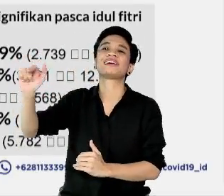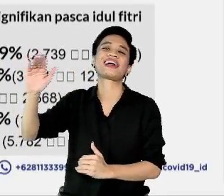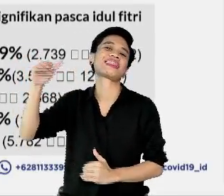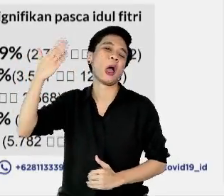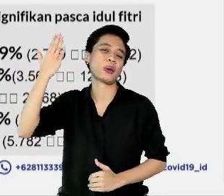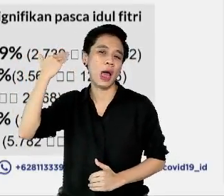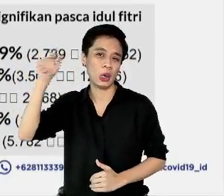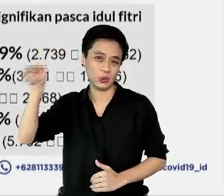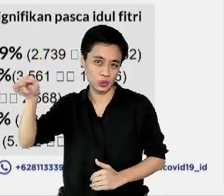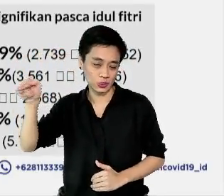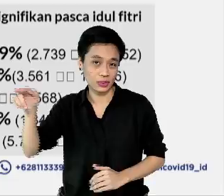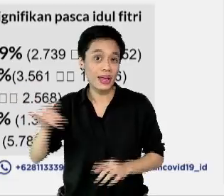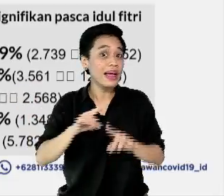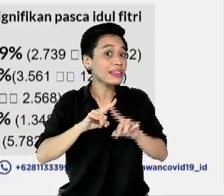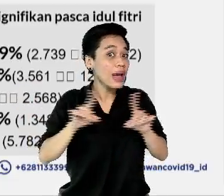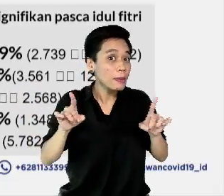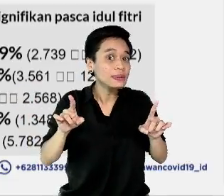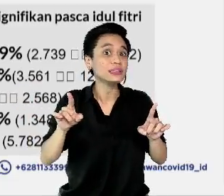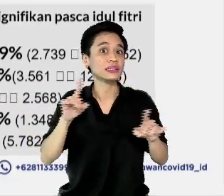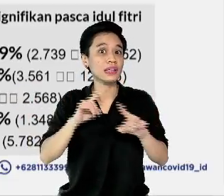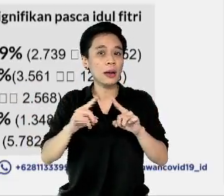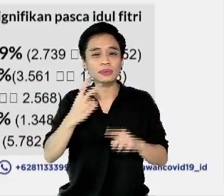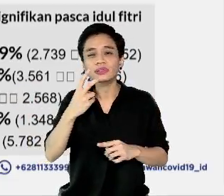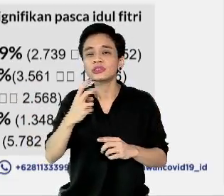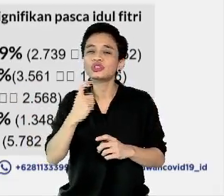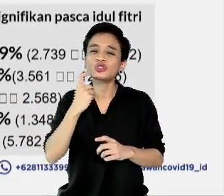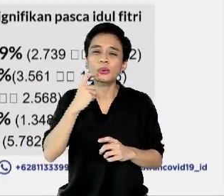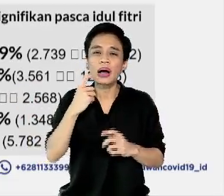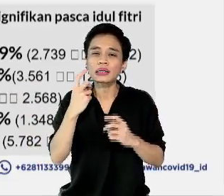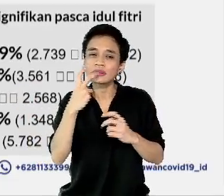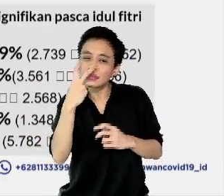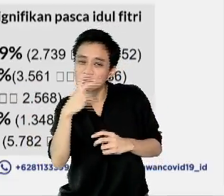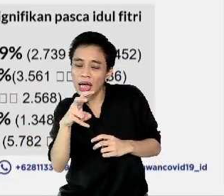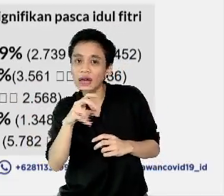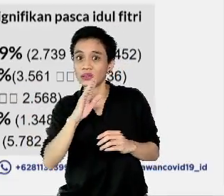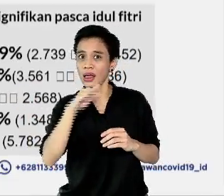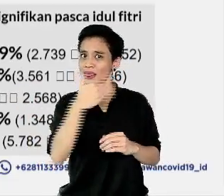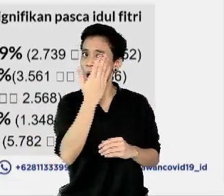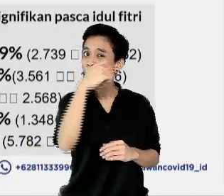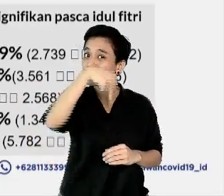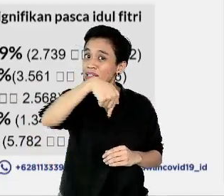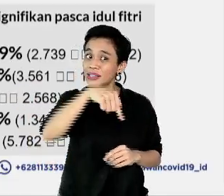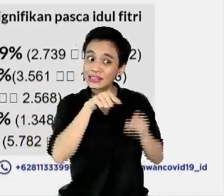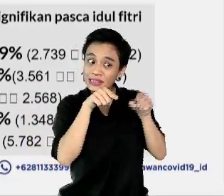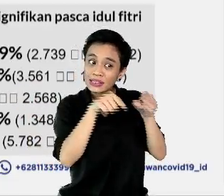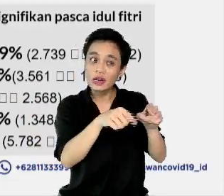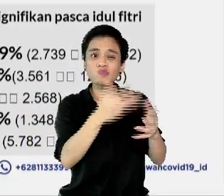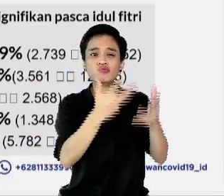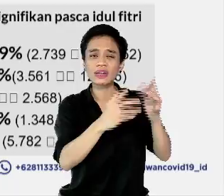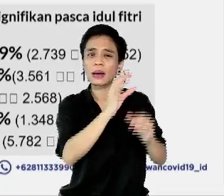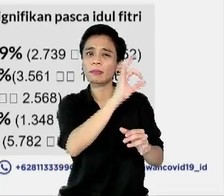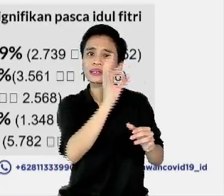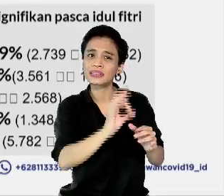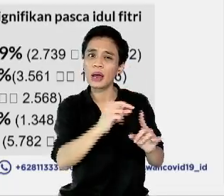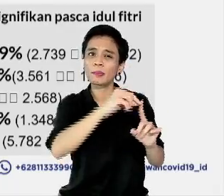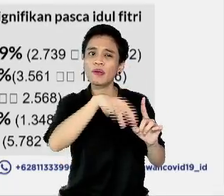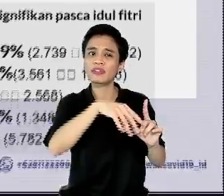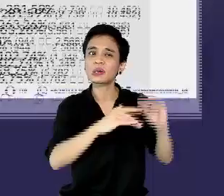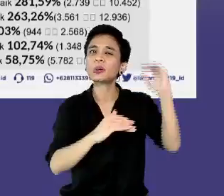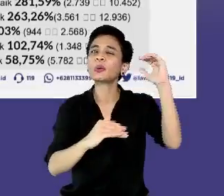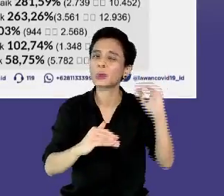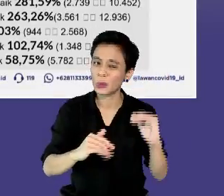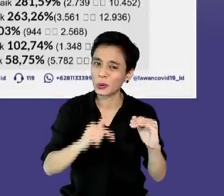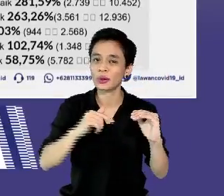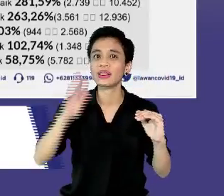tinggi. Namun, jika dilihat lebih dalam di tahun ini, meskipun persen kasus di tingkat provinsi tidak mengalami kenaikan